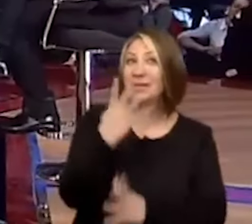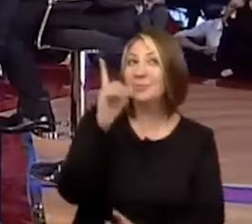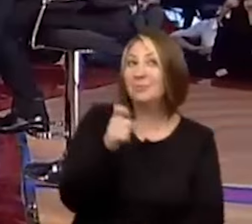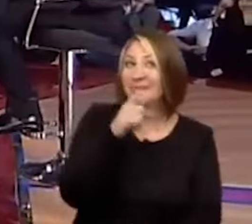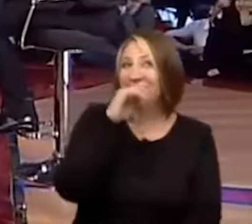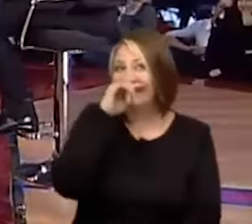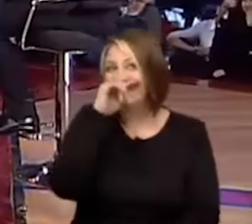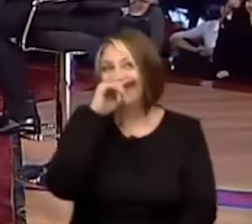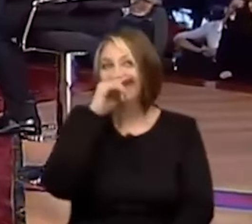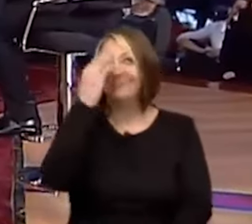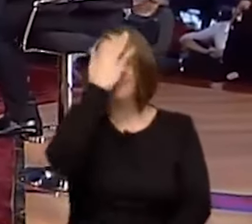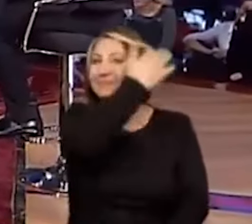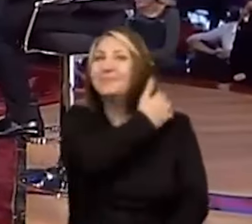romanı.